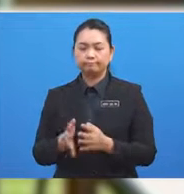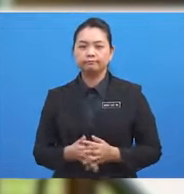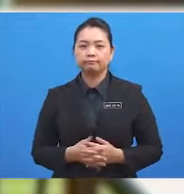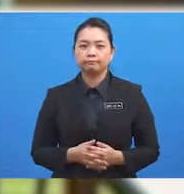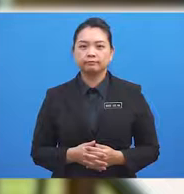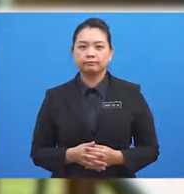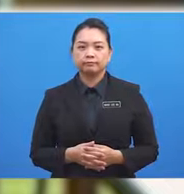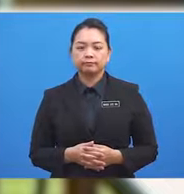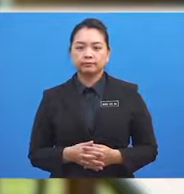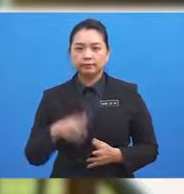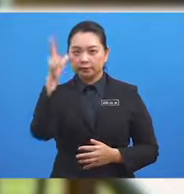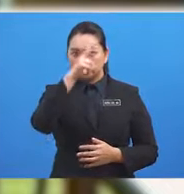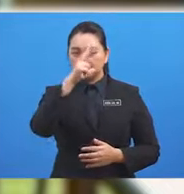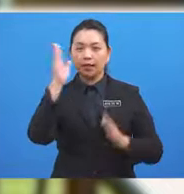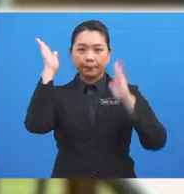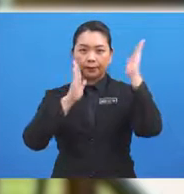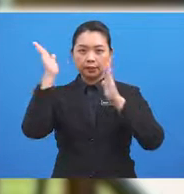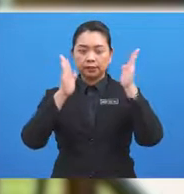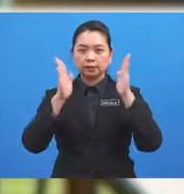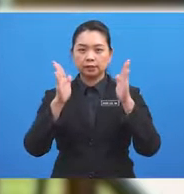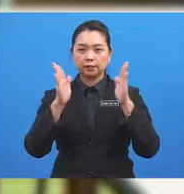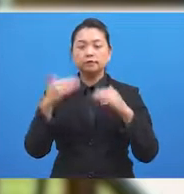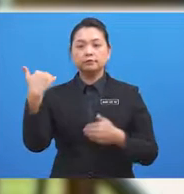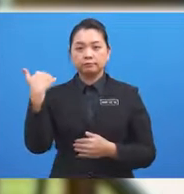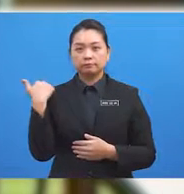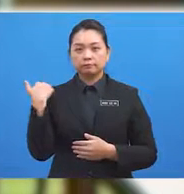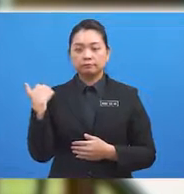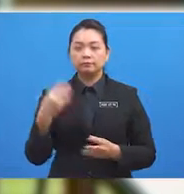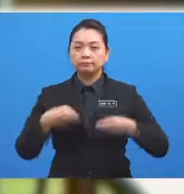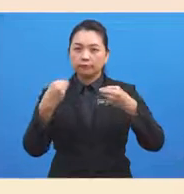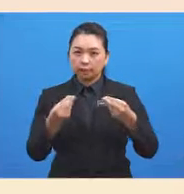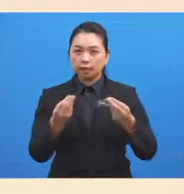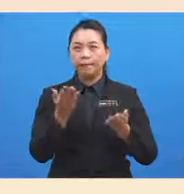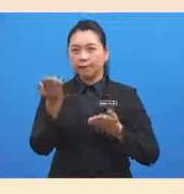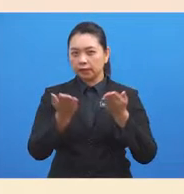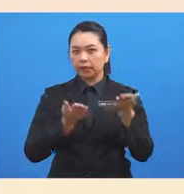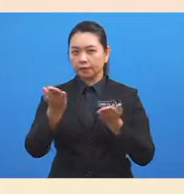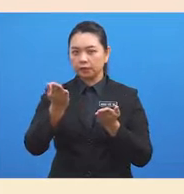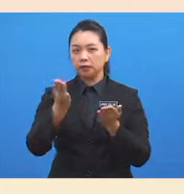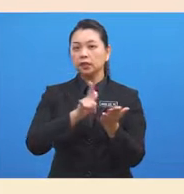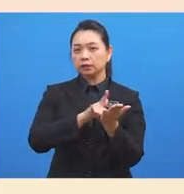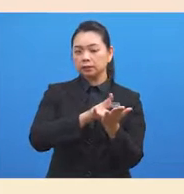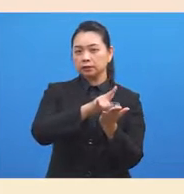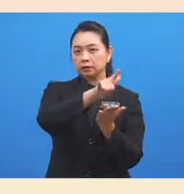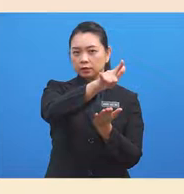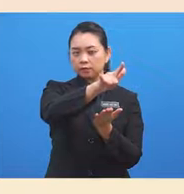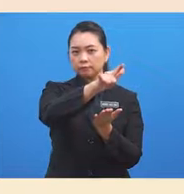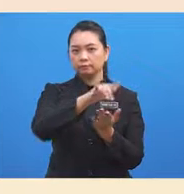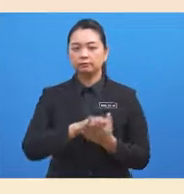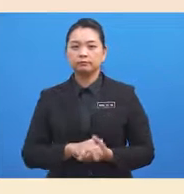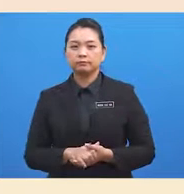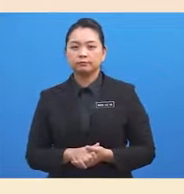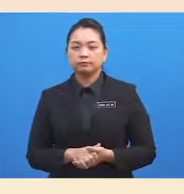Selain itu, Kerajaan Malaysia turut menyediakan Perkhidmatan Penerbangan Kebangsaan